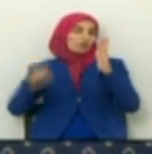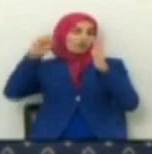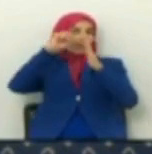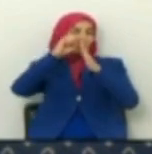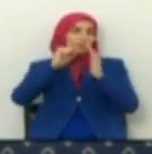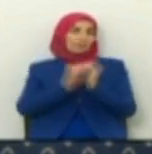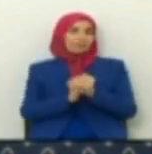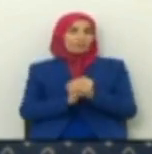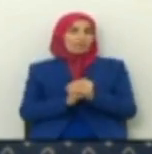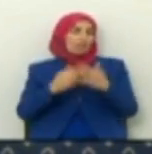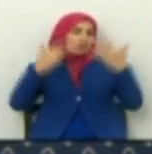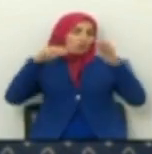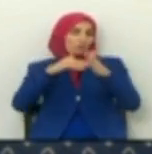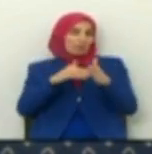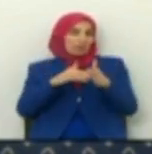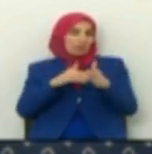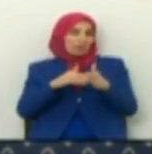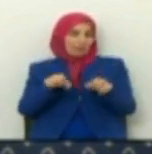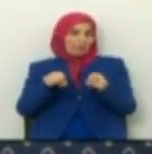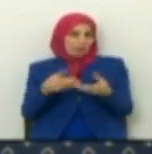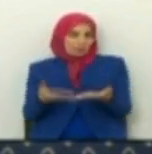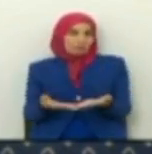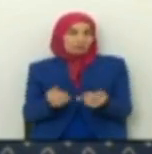إلى 13,000 دينار ويخلصوا فيه في مارس عام.